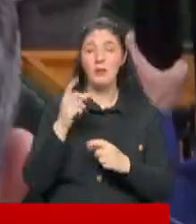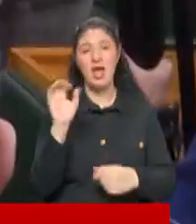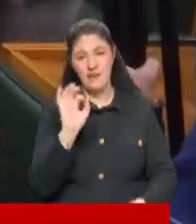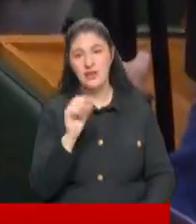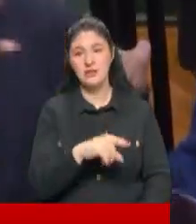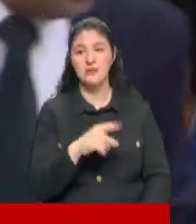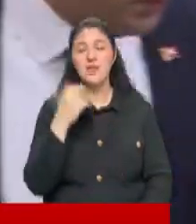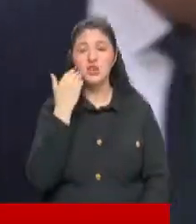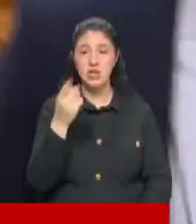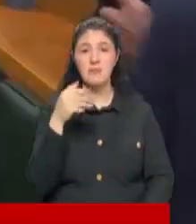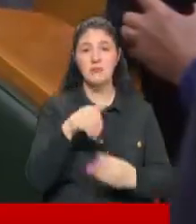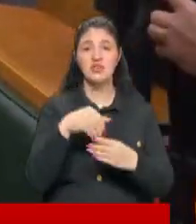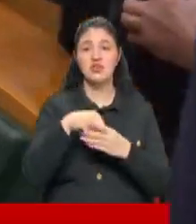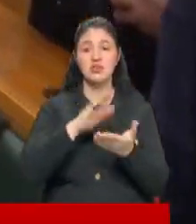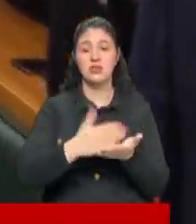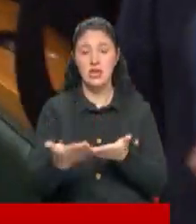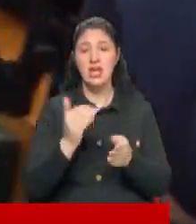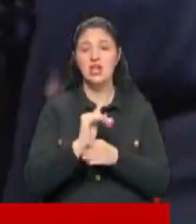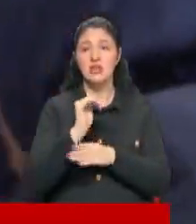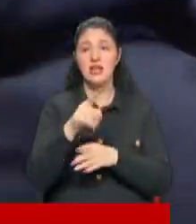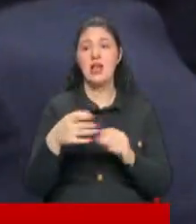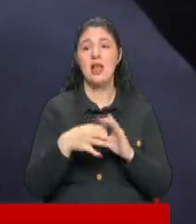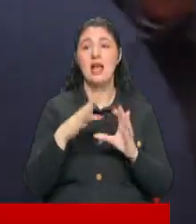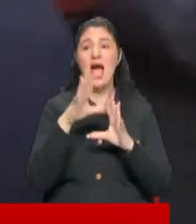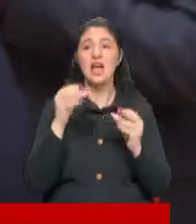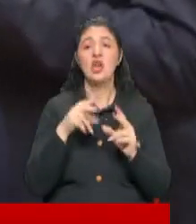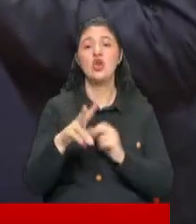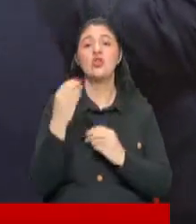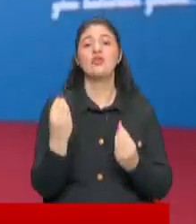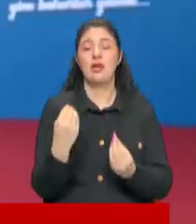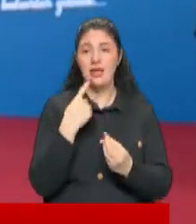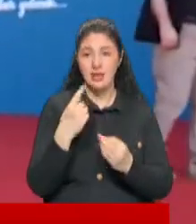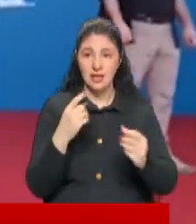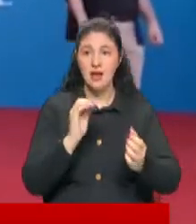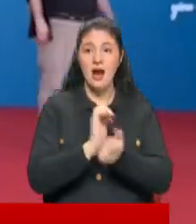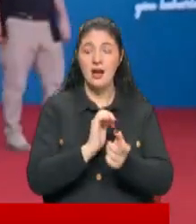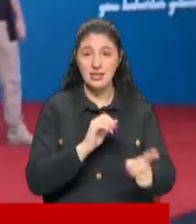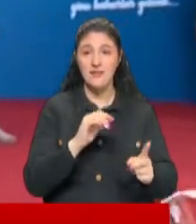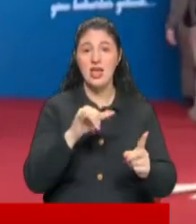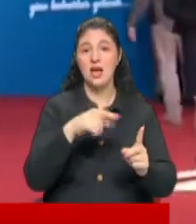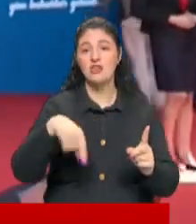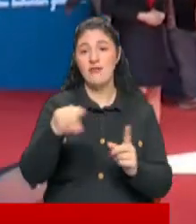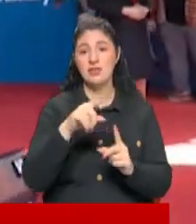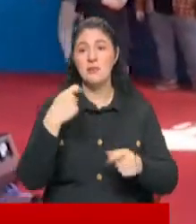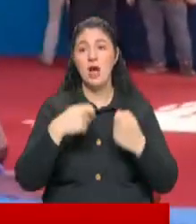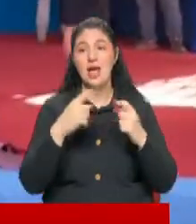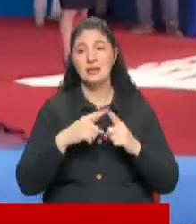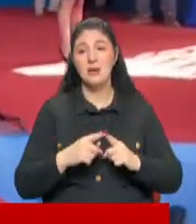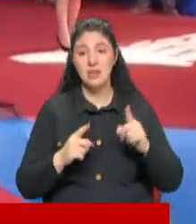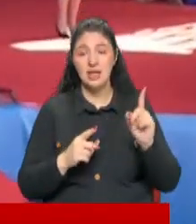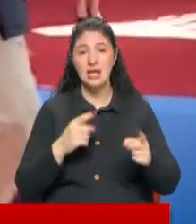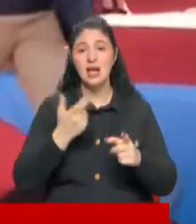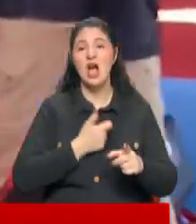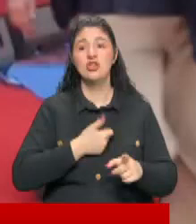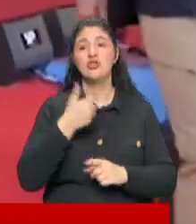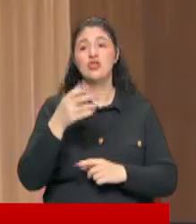Aynen öyle Akşener Parti içi istifalar ve yaşananlarla ilgili her şey yolunda derken ailesinin ve yakın çevresinin Banka hesaplarını